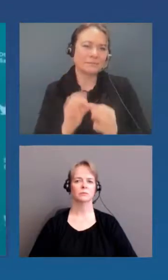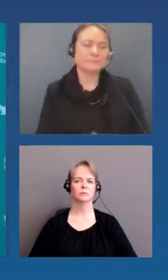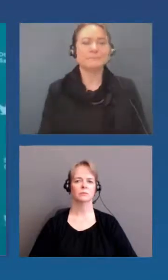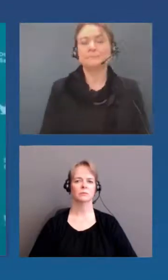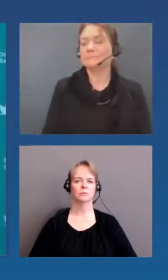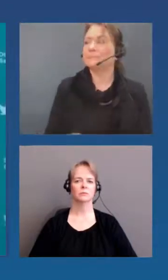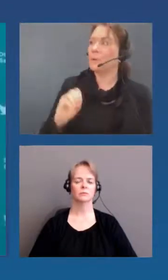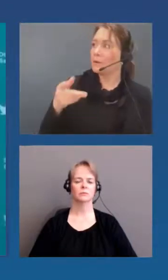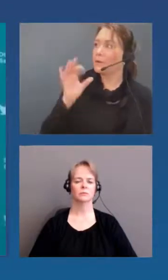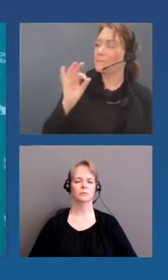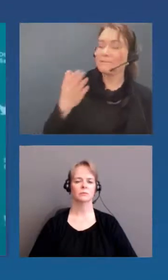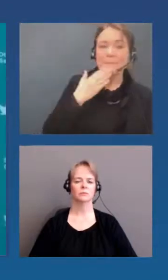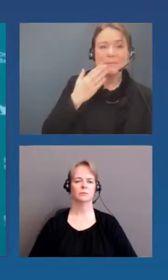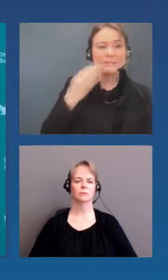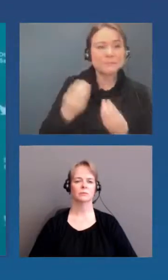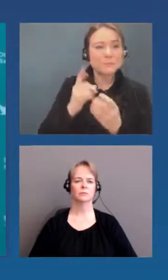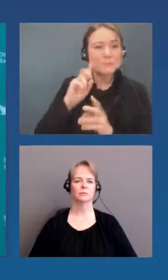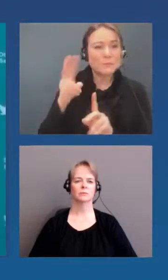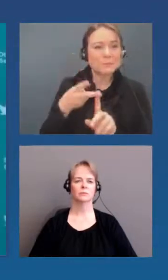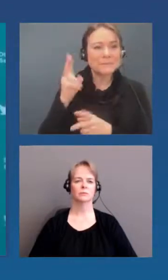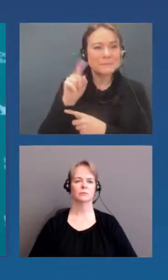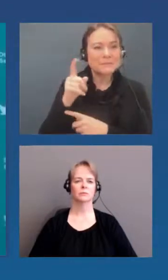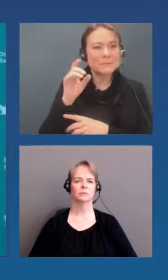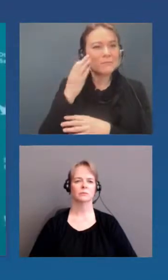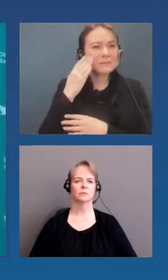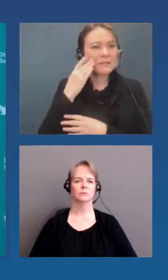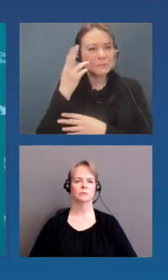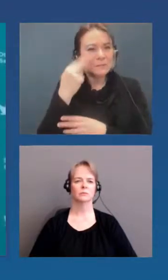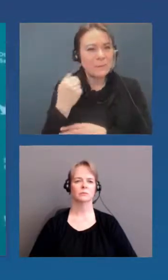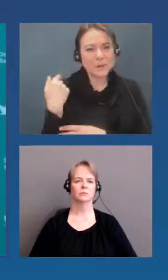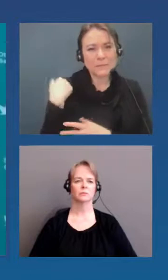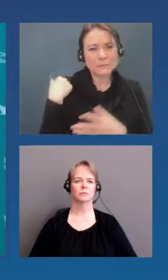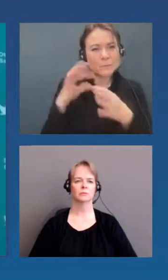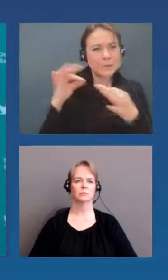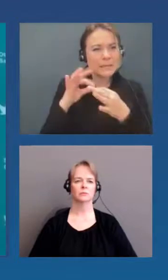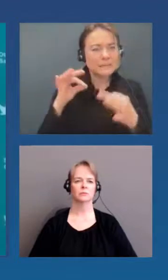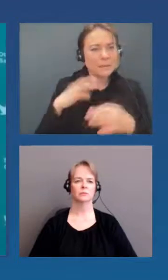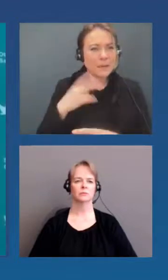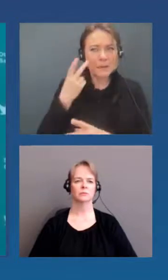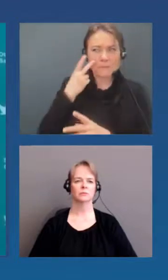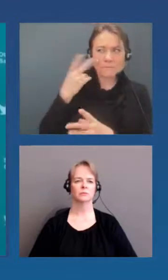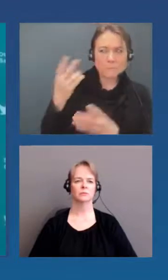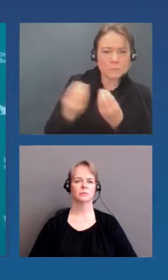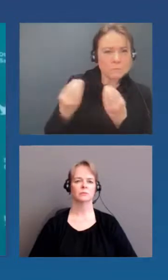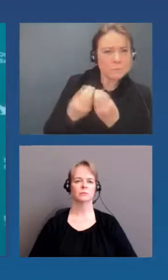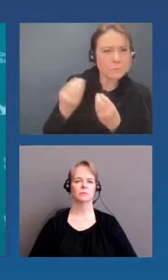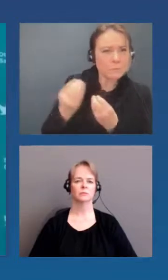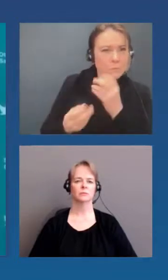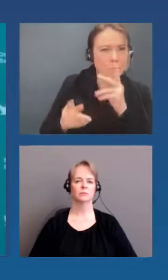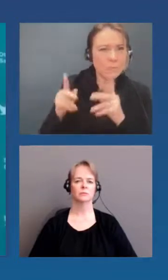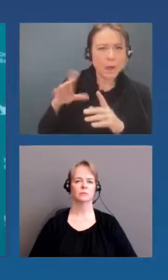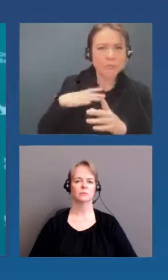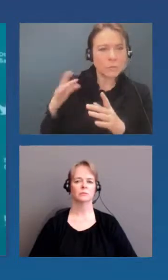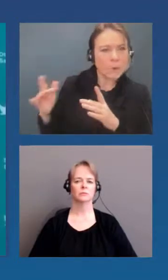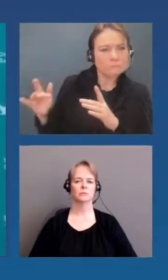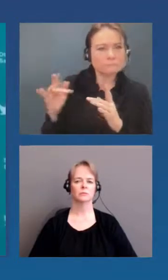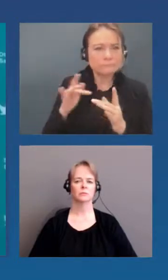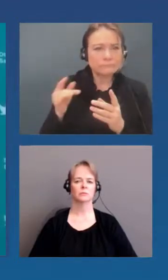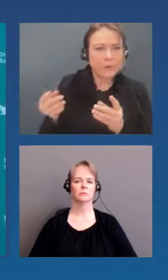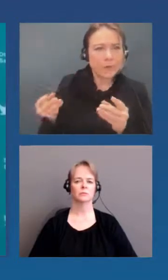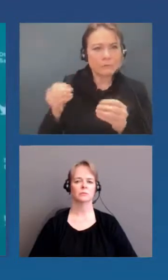Parfait, merci beaucoup. Ma deuxième question porte un peu sur les sports. Vous avez mentionné que vous remarquez de plus en plus de contamination dans le